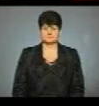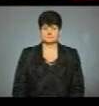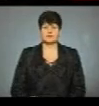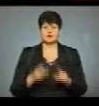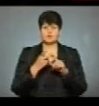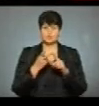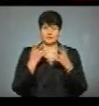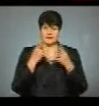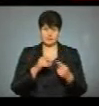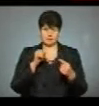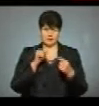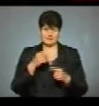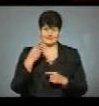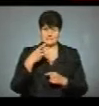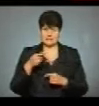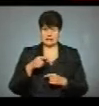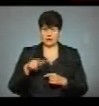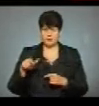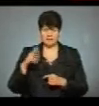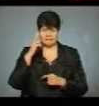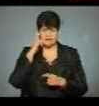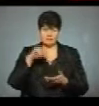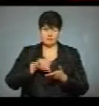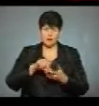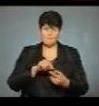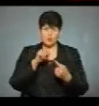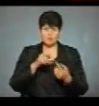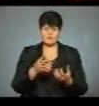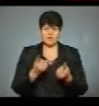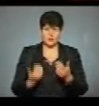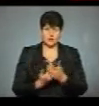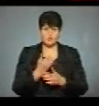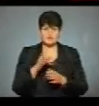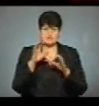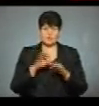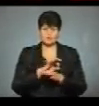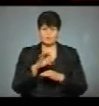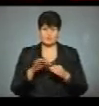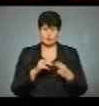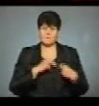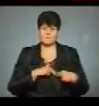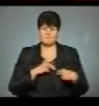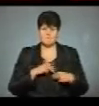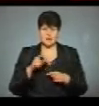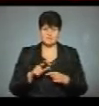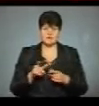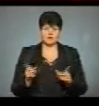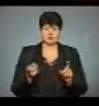Другий день протесту. 30 тернополян в Києві виступили проти прийняття нового законопроєкту про працю і долучилися до Віче